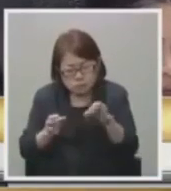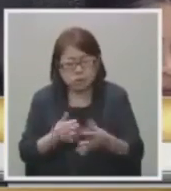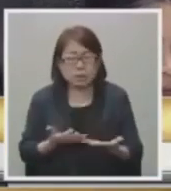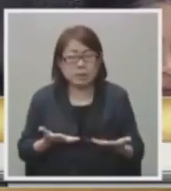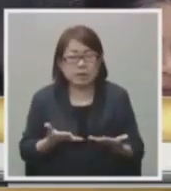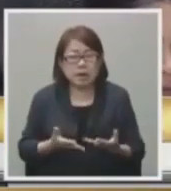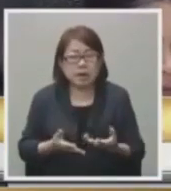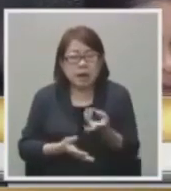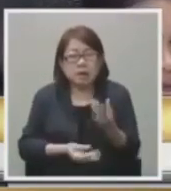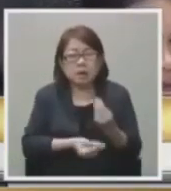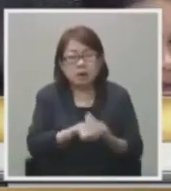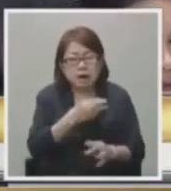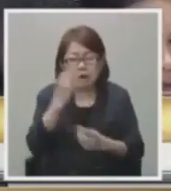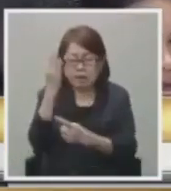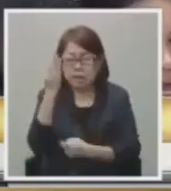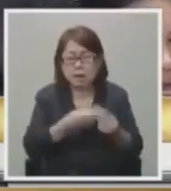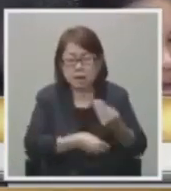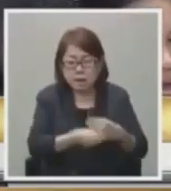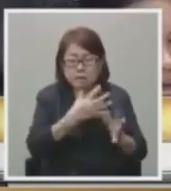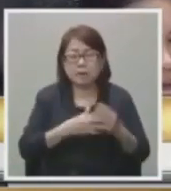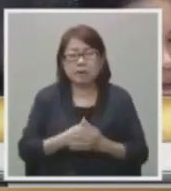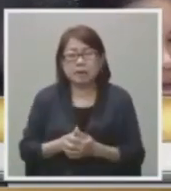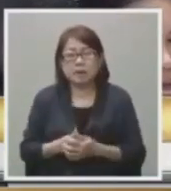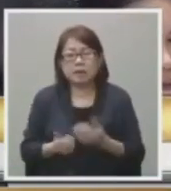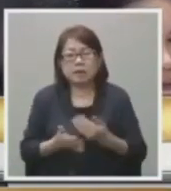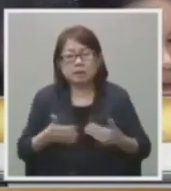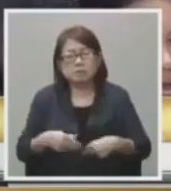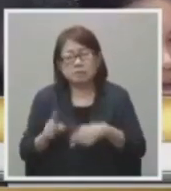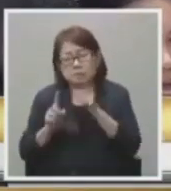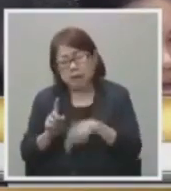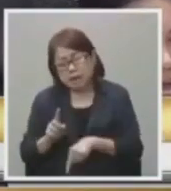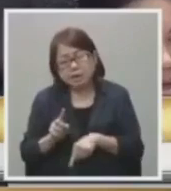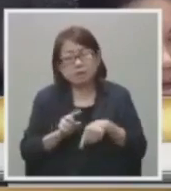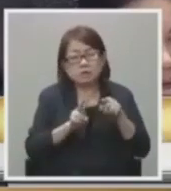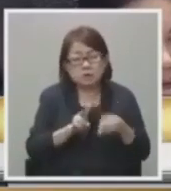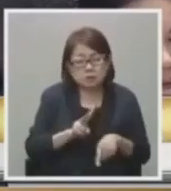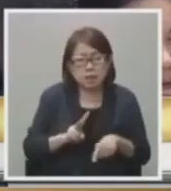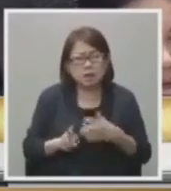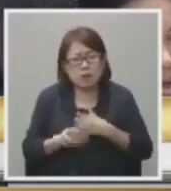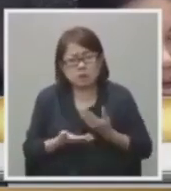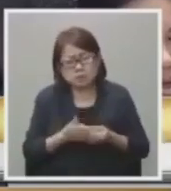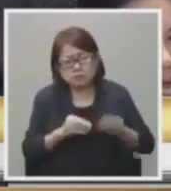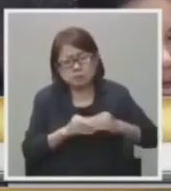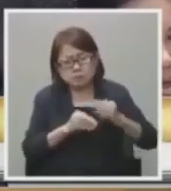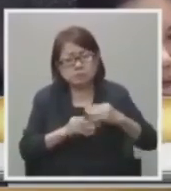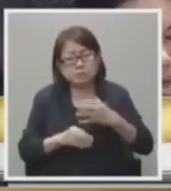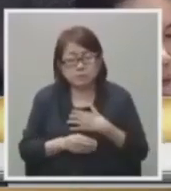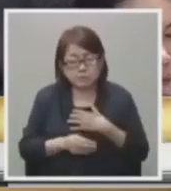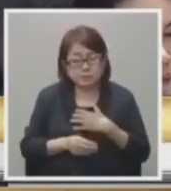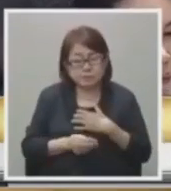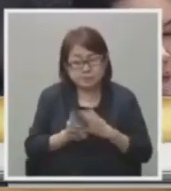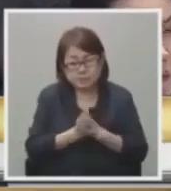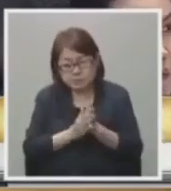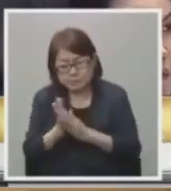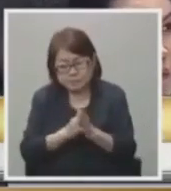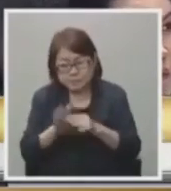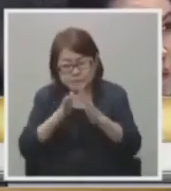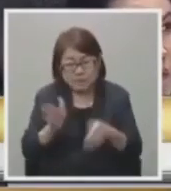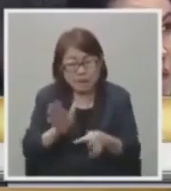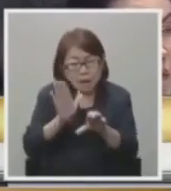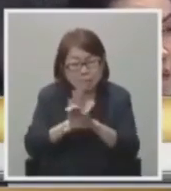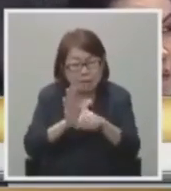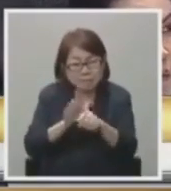าวขายยางพาราได้1,000 บาท2,000 บาทอยากได้เงินเพิ่มก็ไปหยอดในตู้เนี่ยที่ผมเห็นภาพนี่แหละ